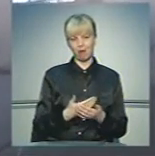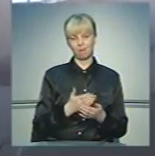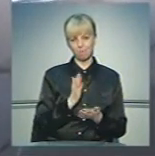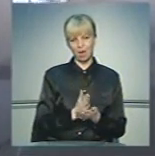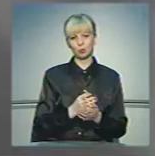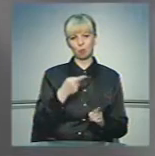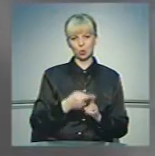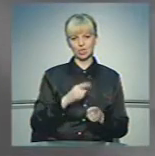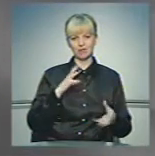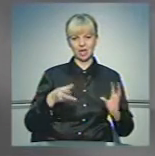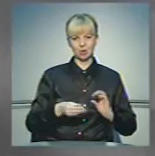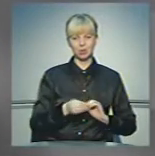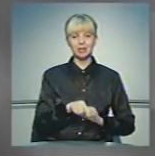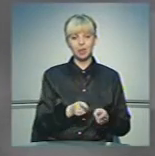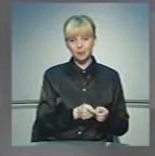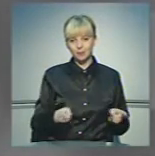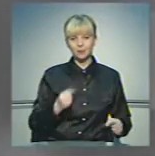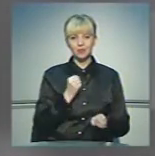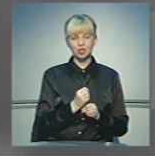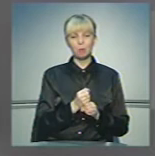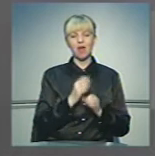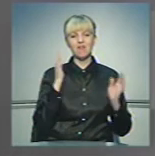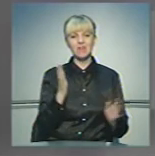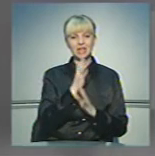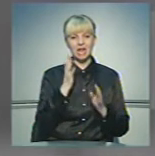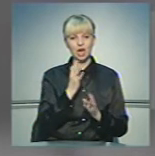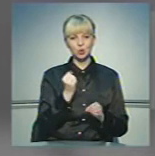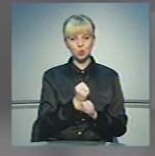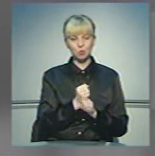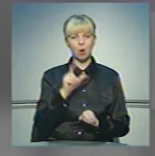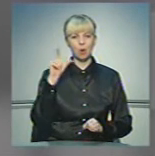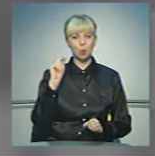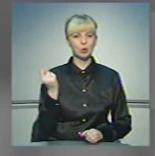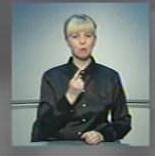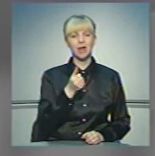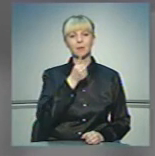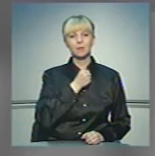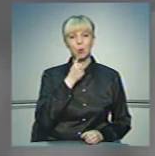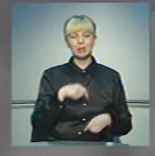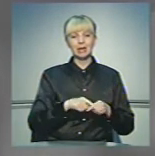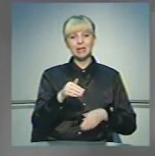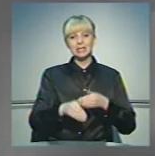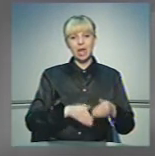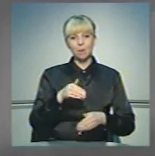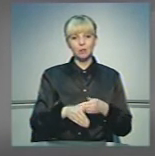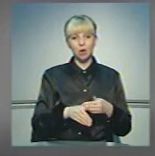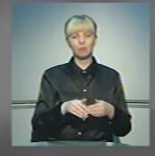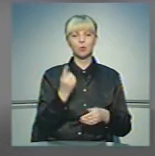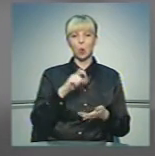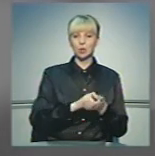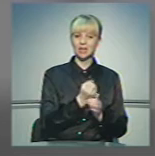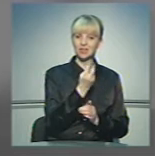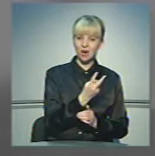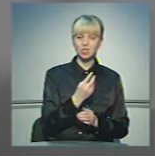позитивний результат. За цей період зробили вентиляцію. Зробили у понеділок перший пробний такий заплив. З одного класу було